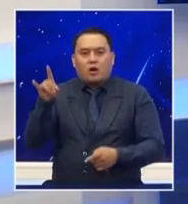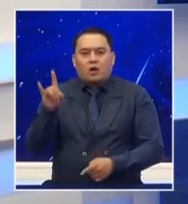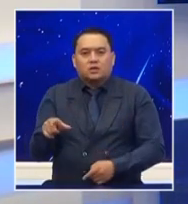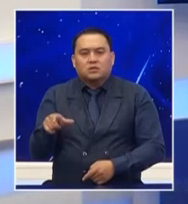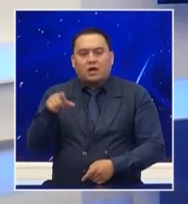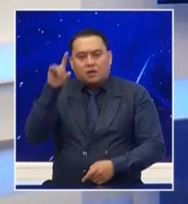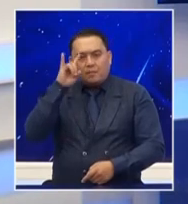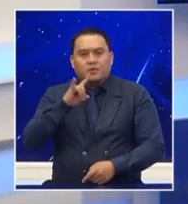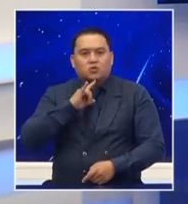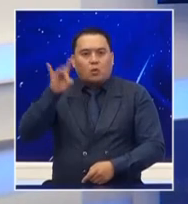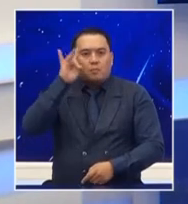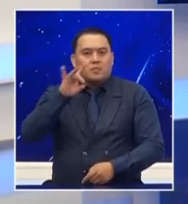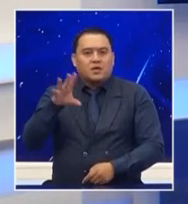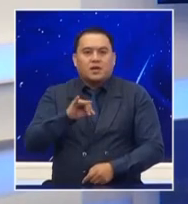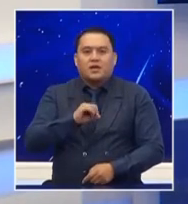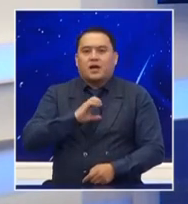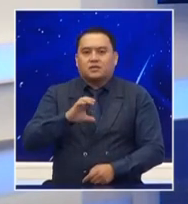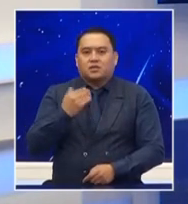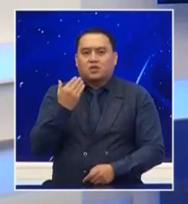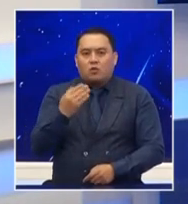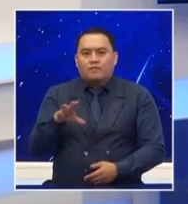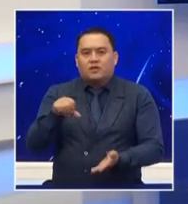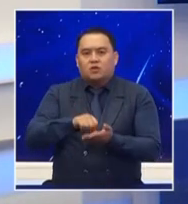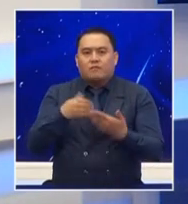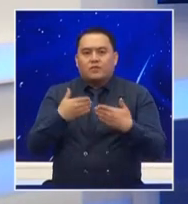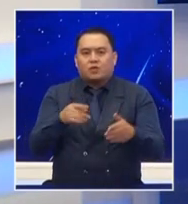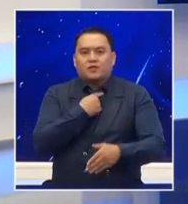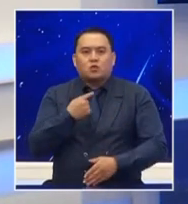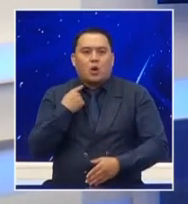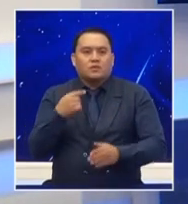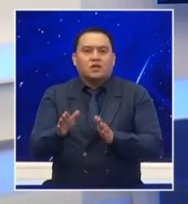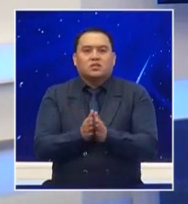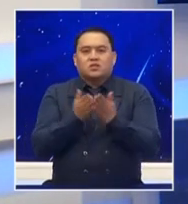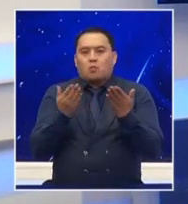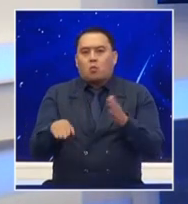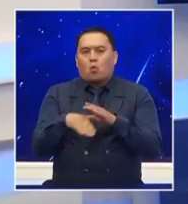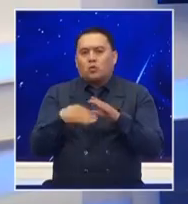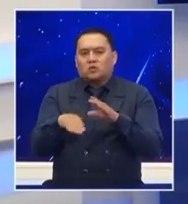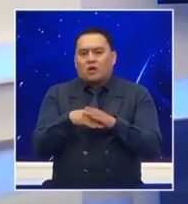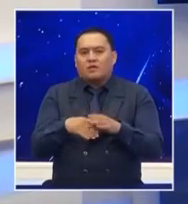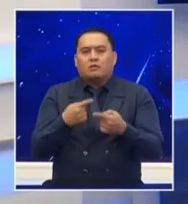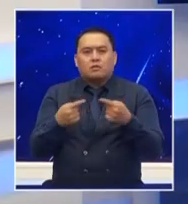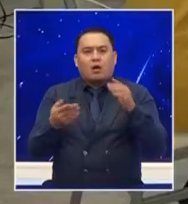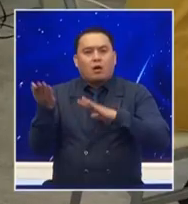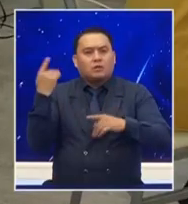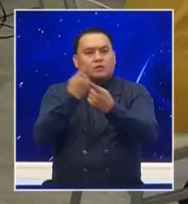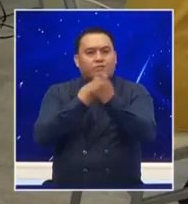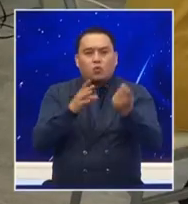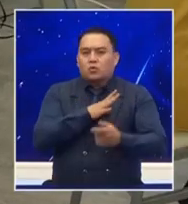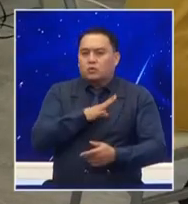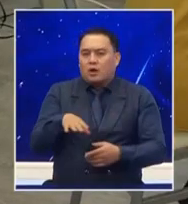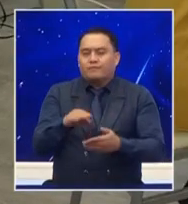казахского поэта Жетысусского края Ильяса Жансугурова, выпустили в Талдыкургане. Сборник хранит в себе ранее не